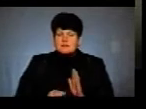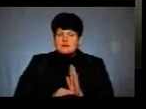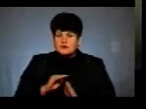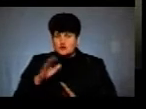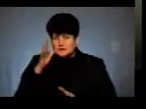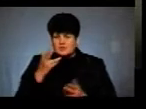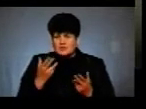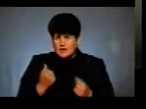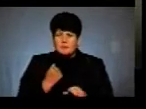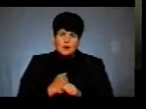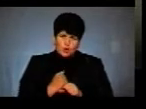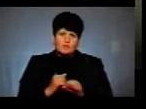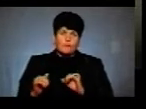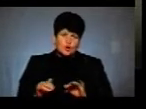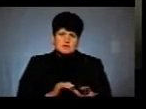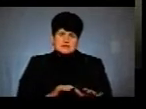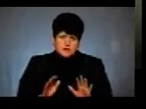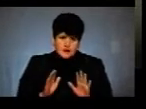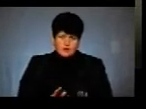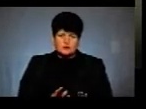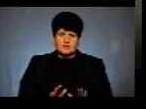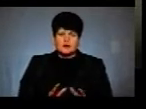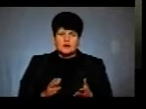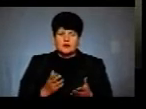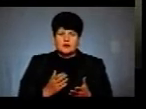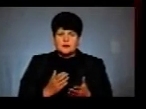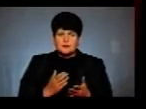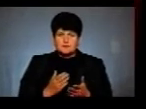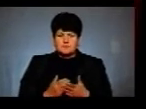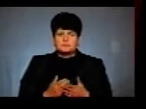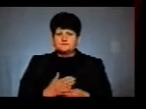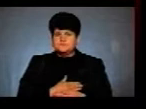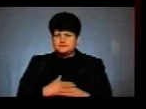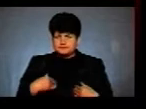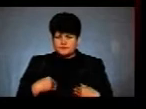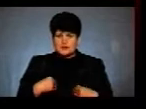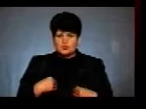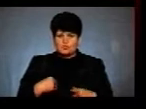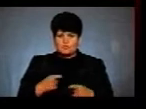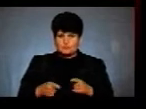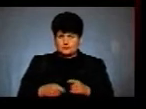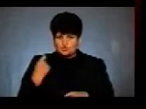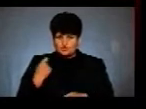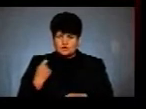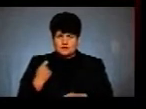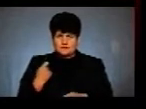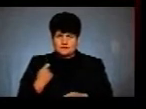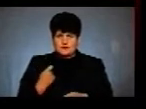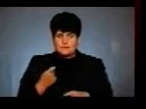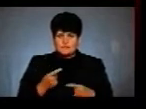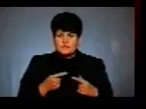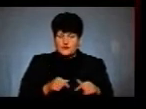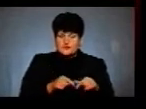так, ми робимо певні заходи, ми упереджуємо зловживання в академічній сфері, але